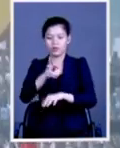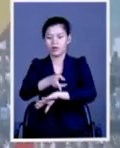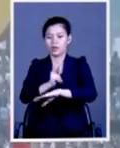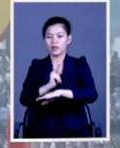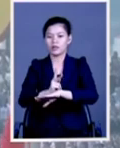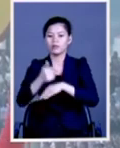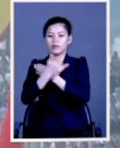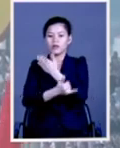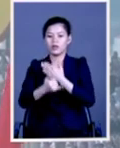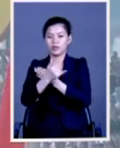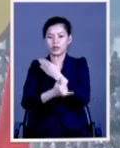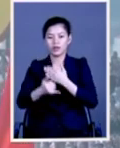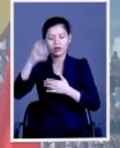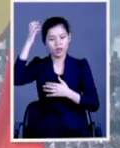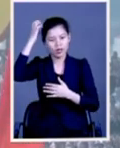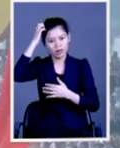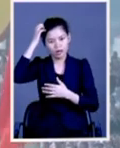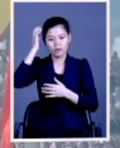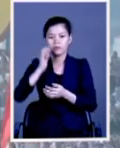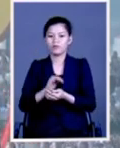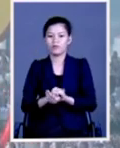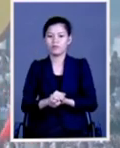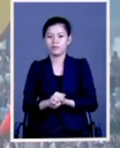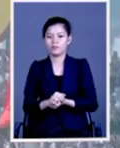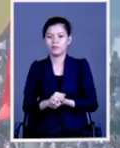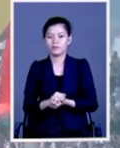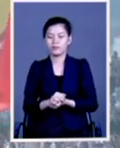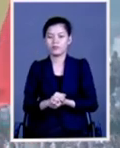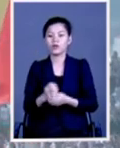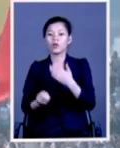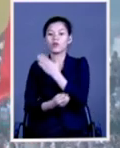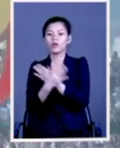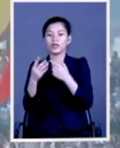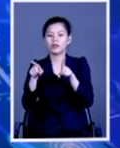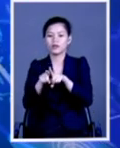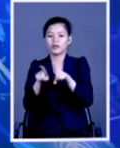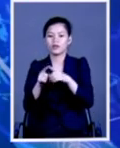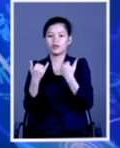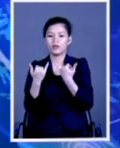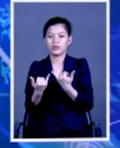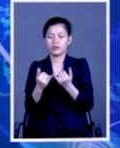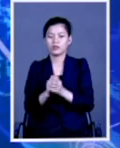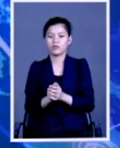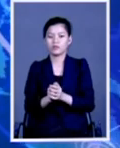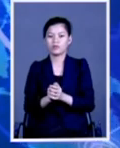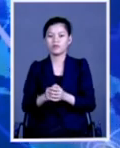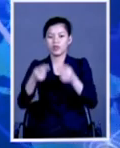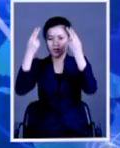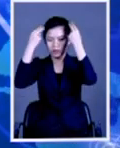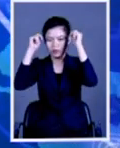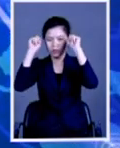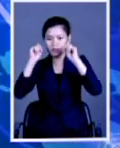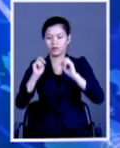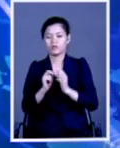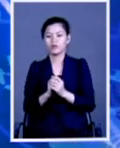เทศแห่งสาธารณรัฐประชาธิปไตยประชาชนลาวในโอกาสเดียวกันนี้สหายสอนไซสีพันโดนนายกรัฐมนตรี